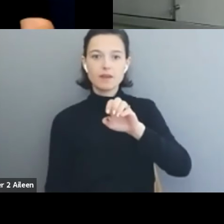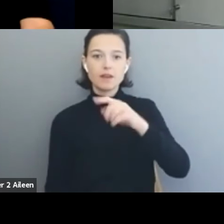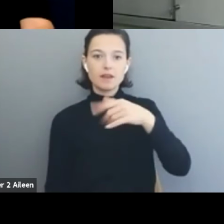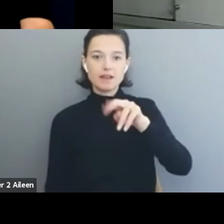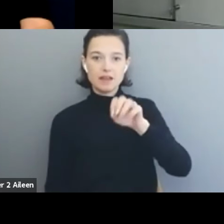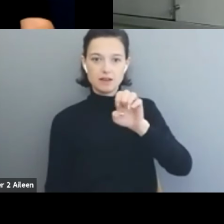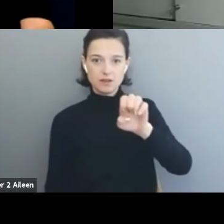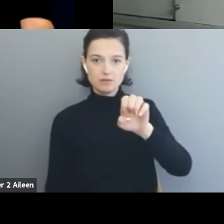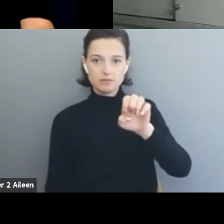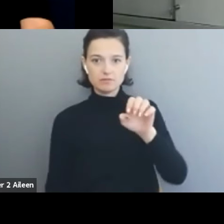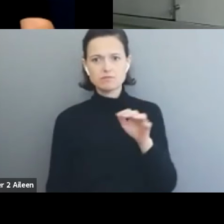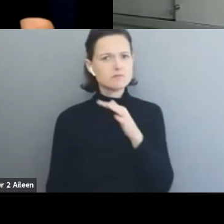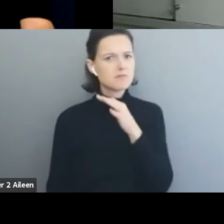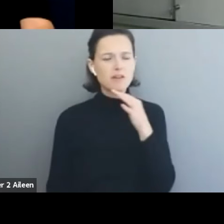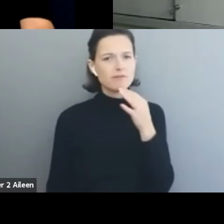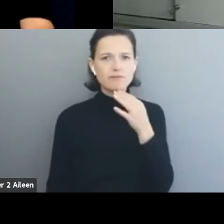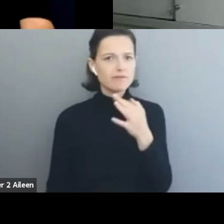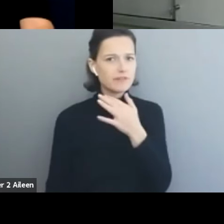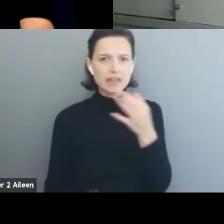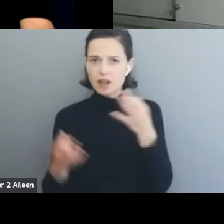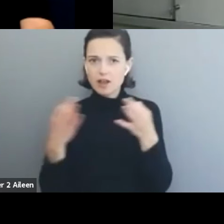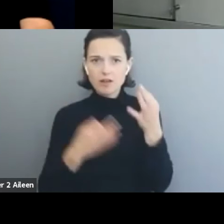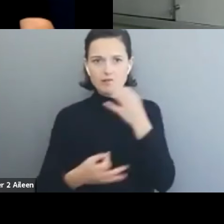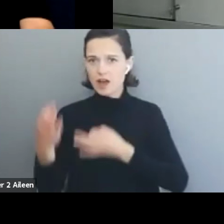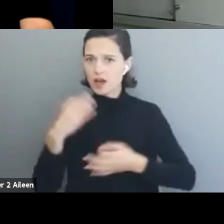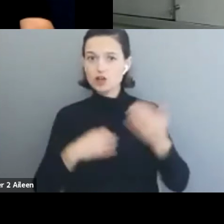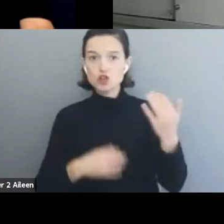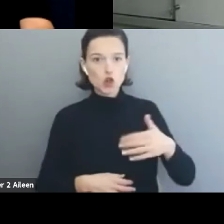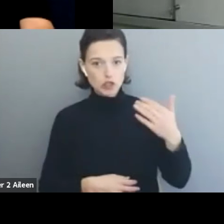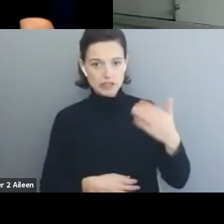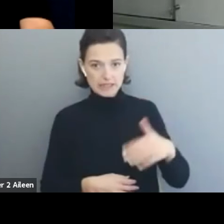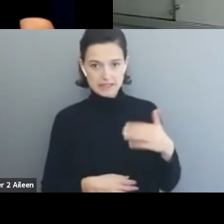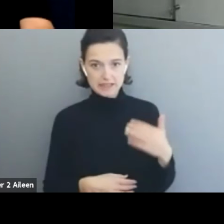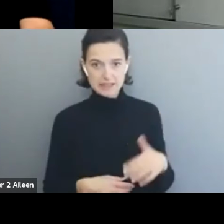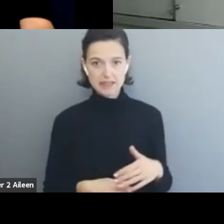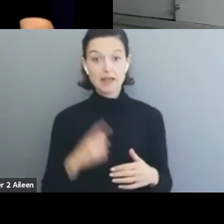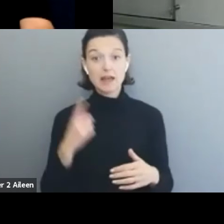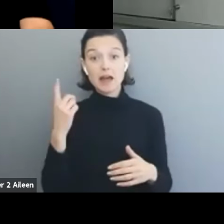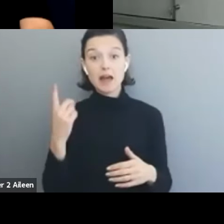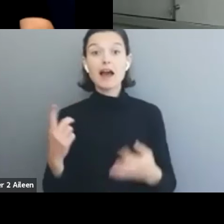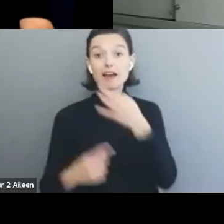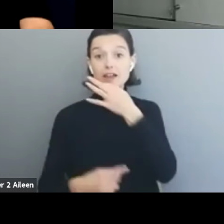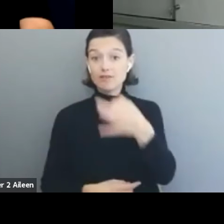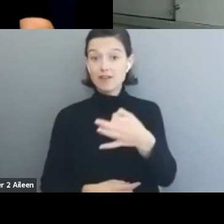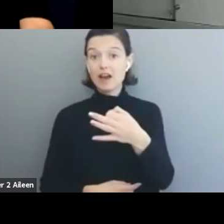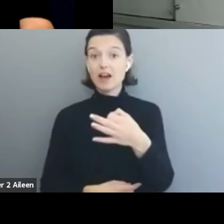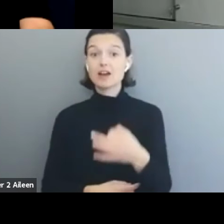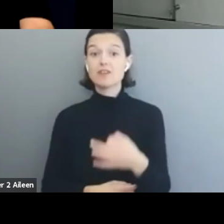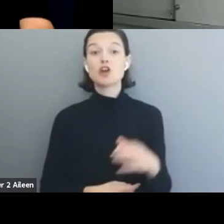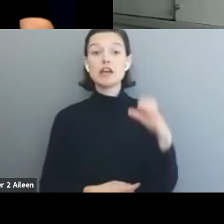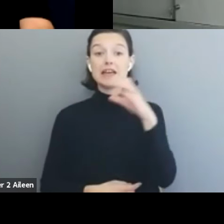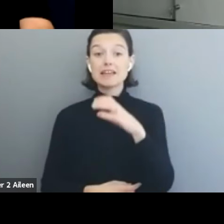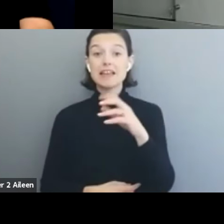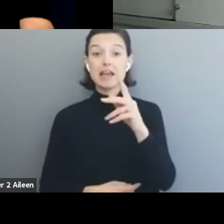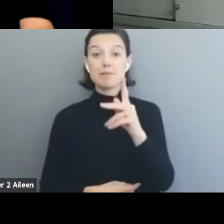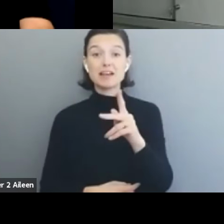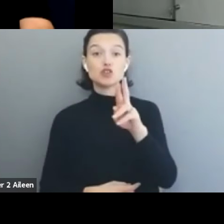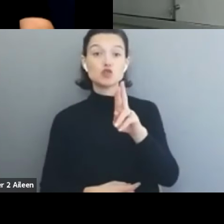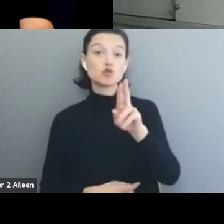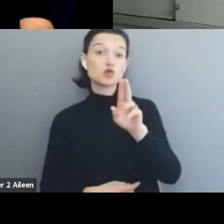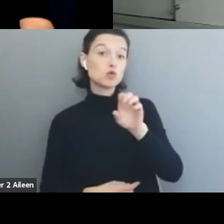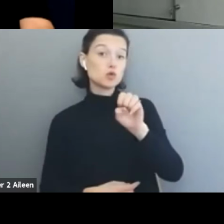viele Fragen. Eine Frage, die ist noch für den Clemens Kruse, da kam eine Frage,